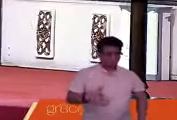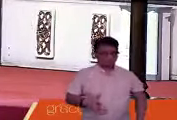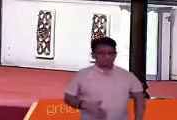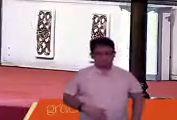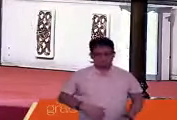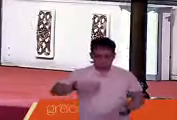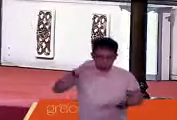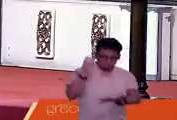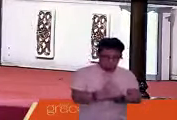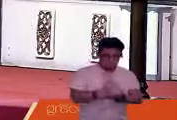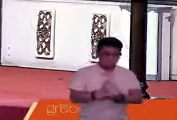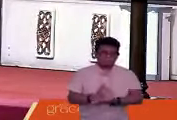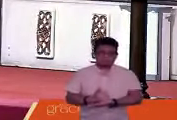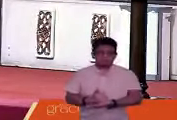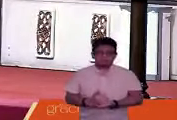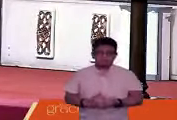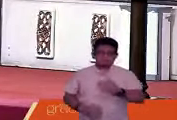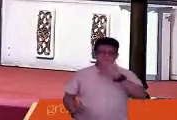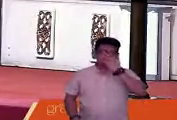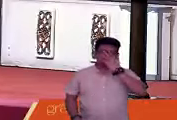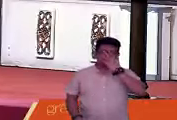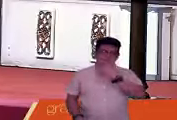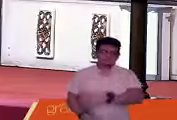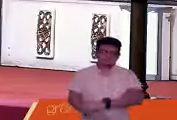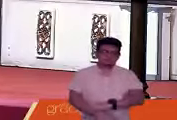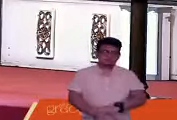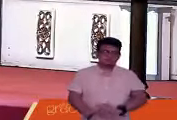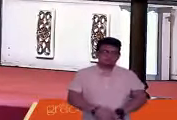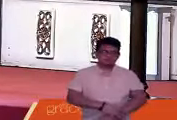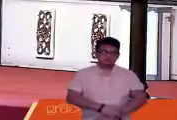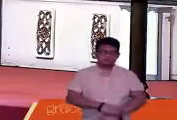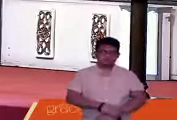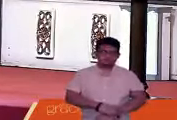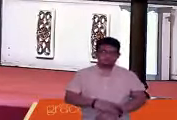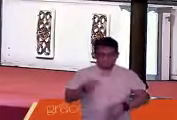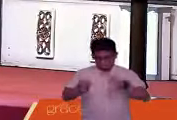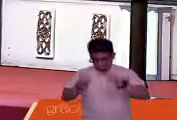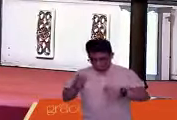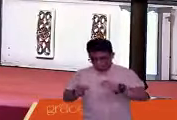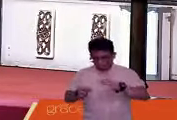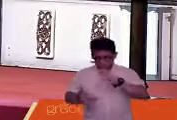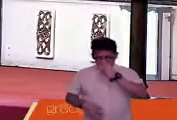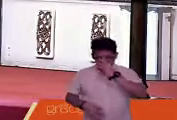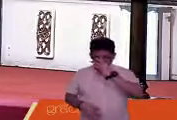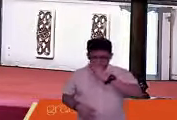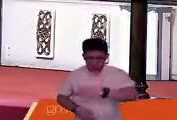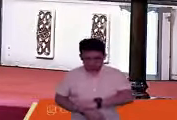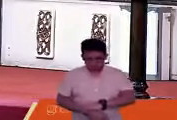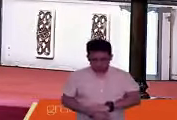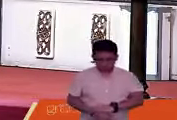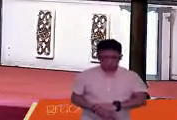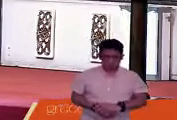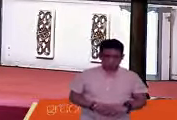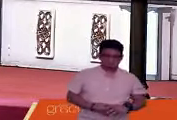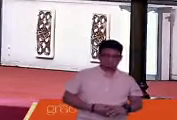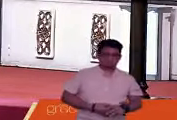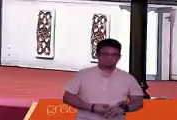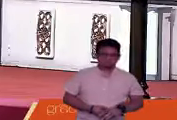Nga, kanang naay manguyab ninyong anak nga, pasturuno na, pero kundi gwapo, ayaw na lang.